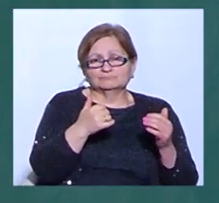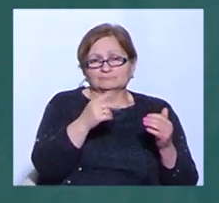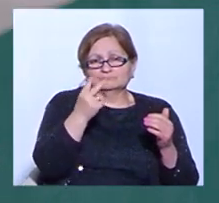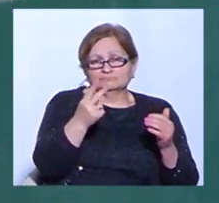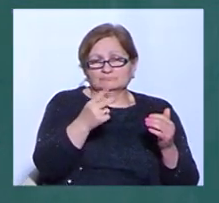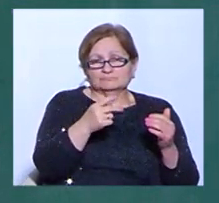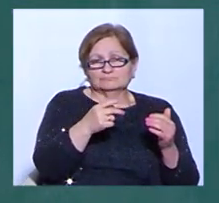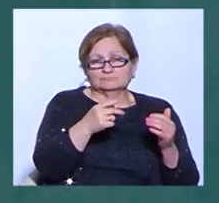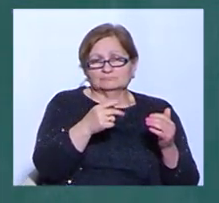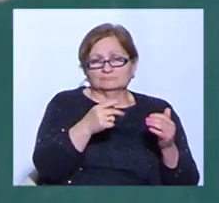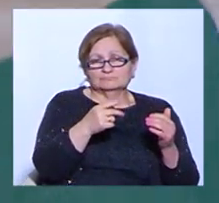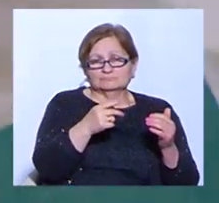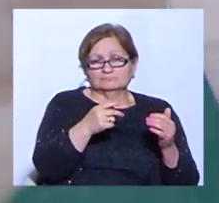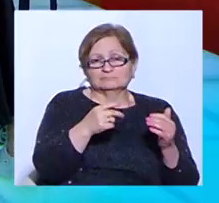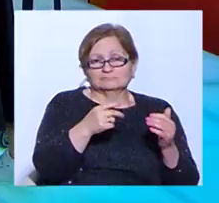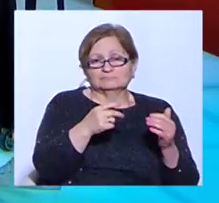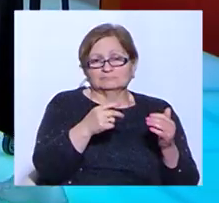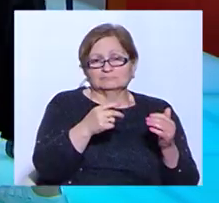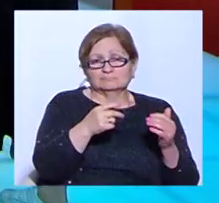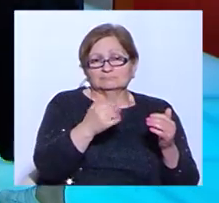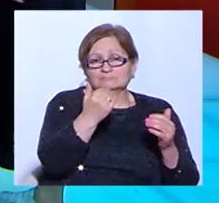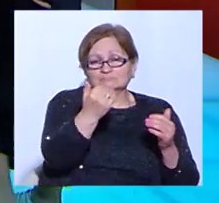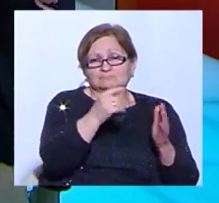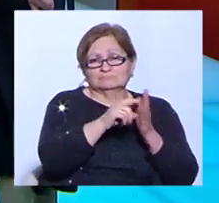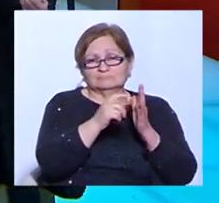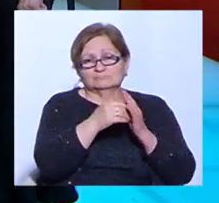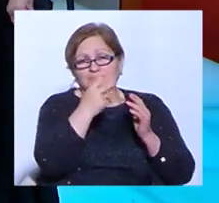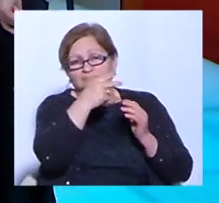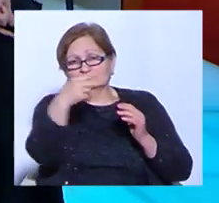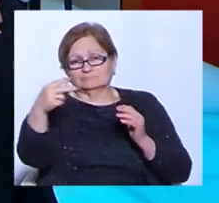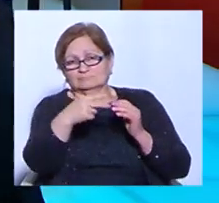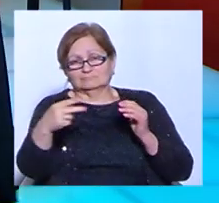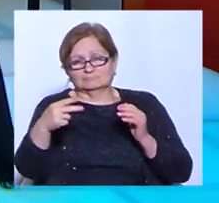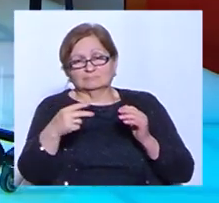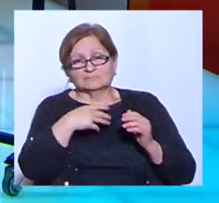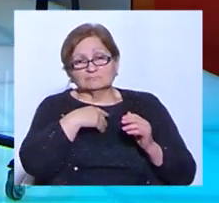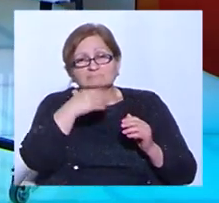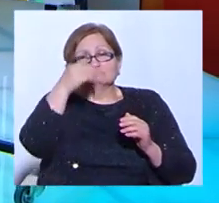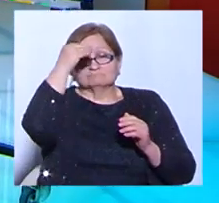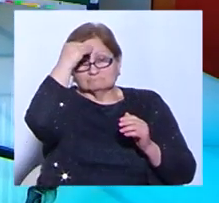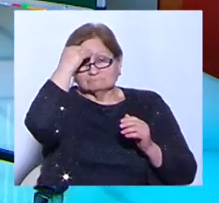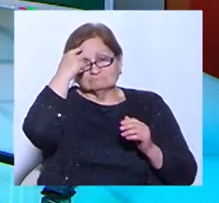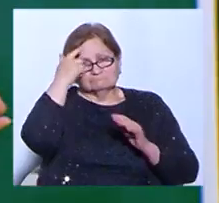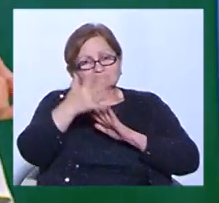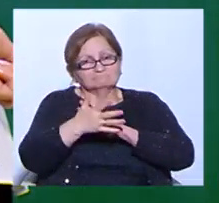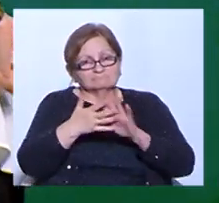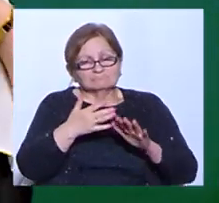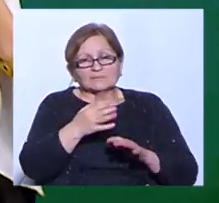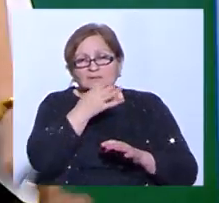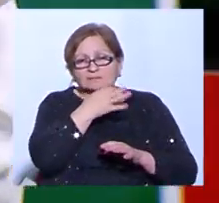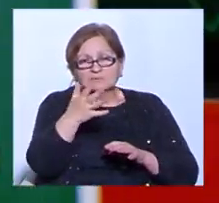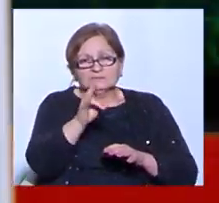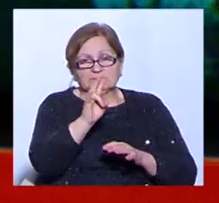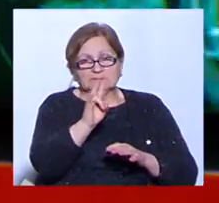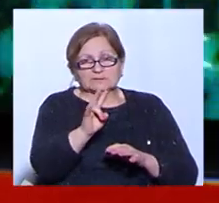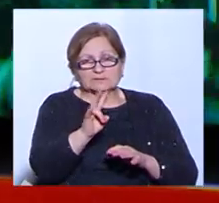კიდე აი ეს წესი. ესე გამოვყოთ, ხო? ანუ ჩვენ შეგვიძლია დავასკვნოთ, რომ ნებისმიერი n-ისთვის,